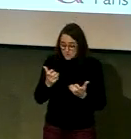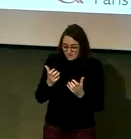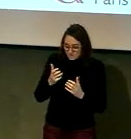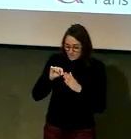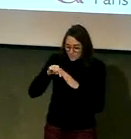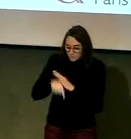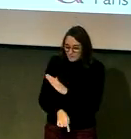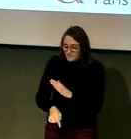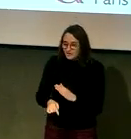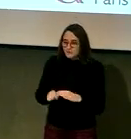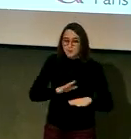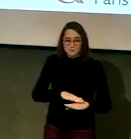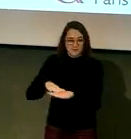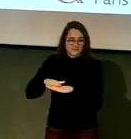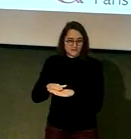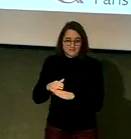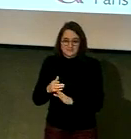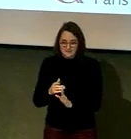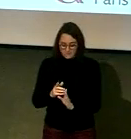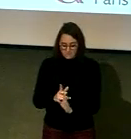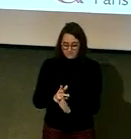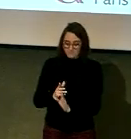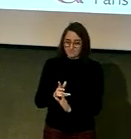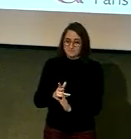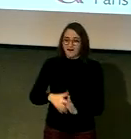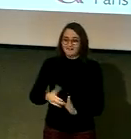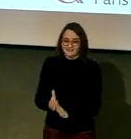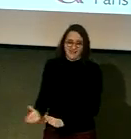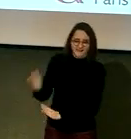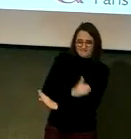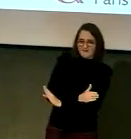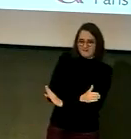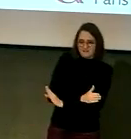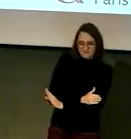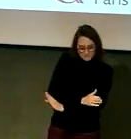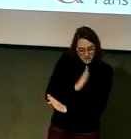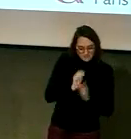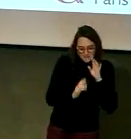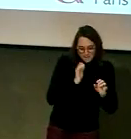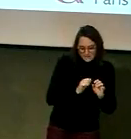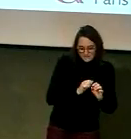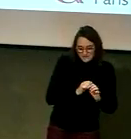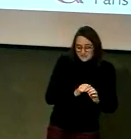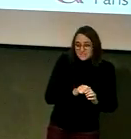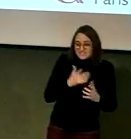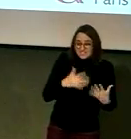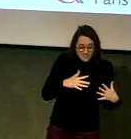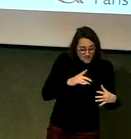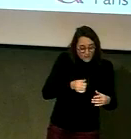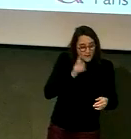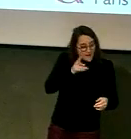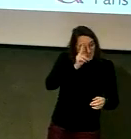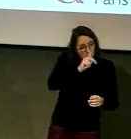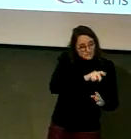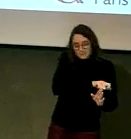les démarches de prévention, c'est en période fertile, avant de tomber enceinte, parce que la consommation, elle a une cohérence, elle a logique, elle a la